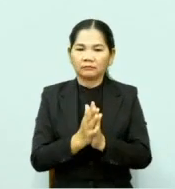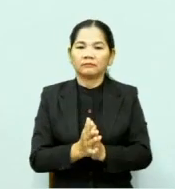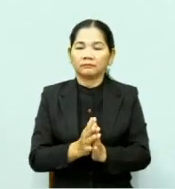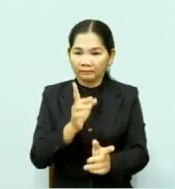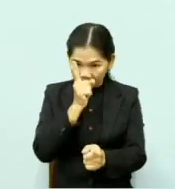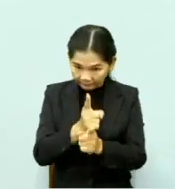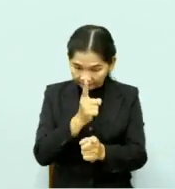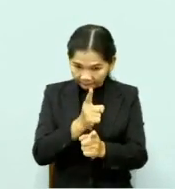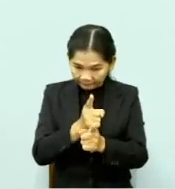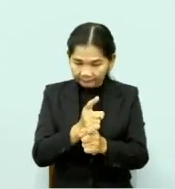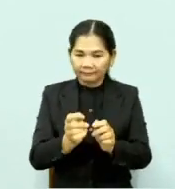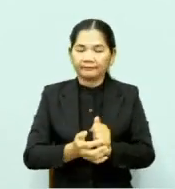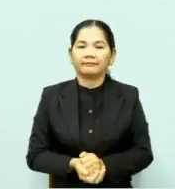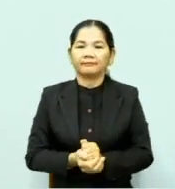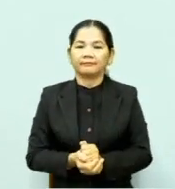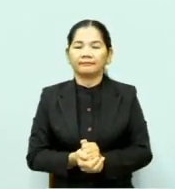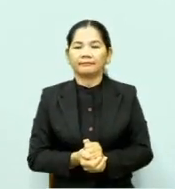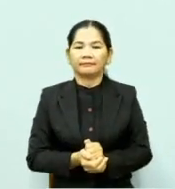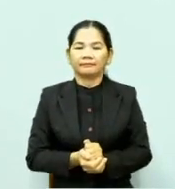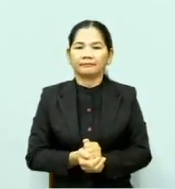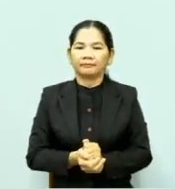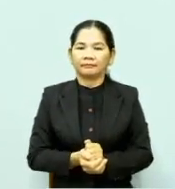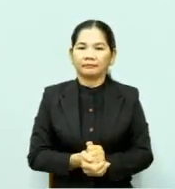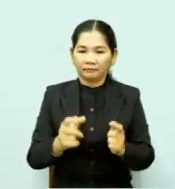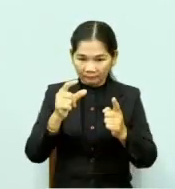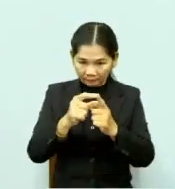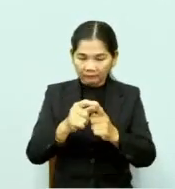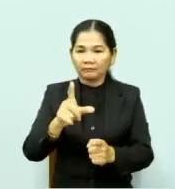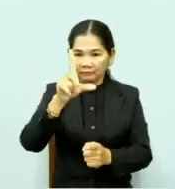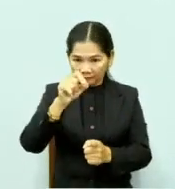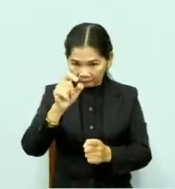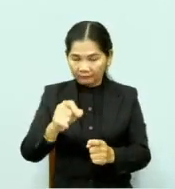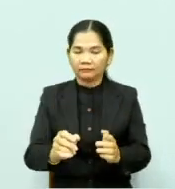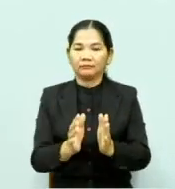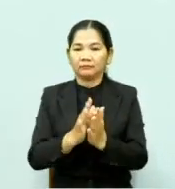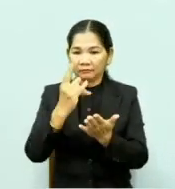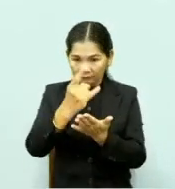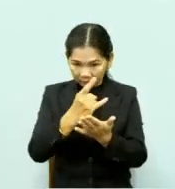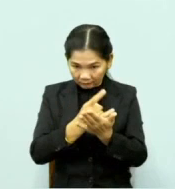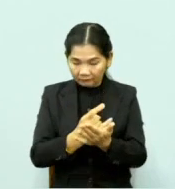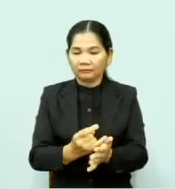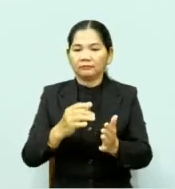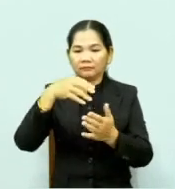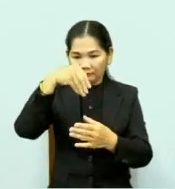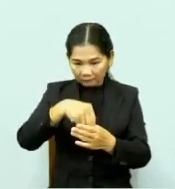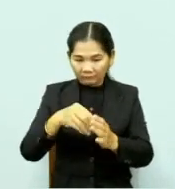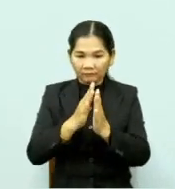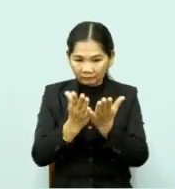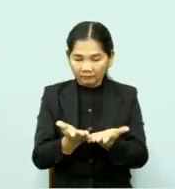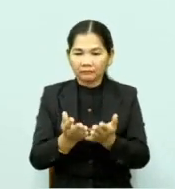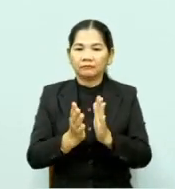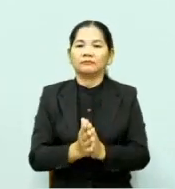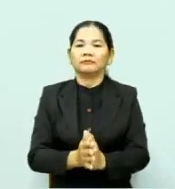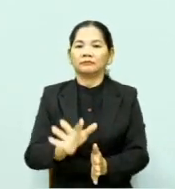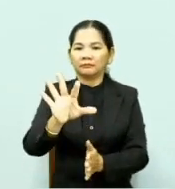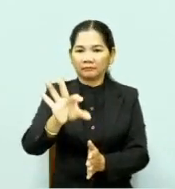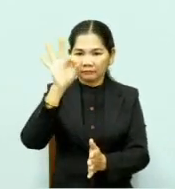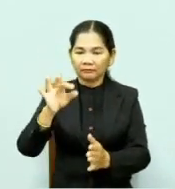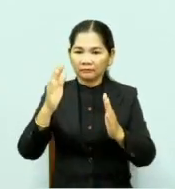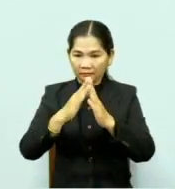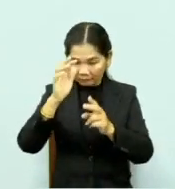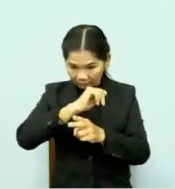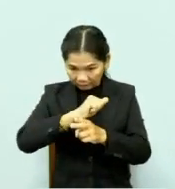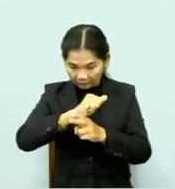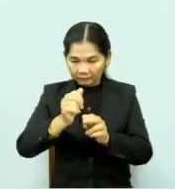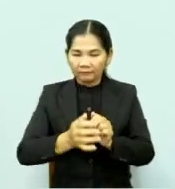ban trầm trữ chàng con ác cho rồi bịa tiếng đọc này nó không ạc bật khơn chả hãy sẵn đặc nóng sự phớt cách cặp